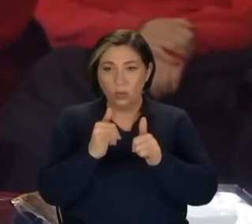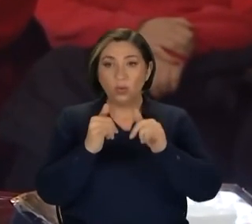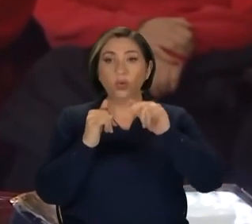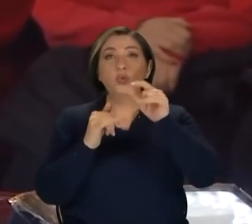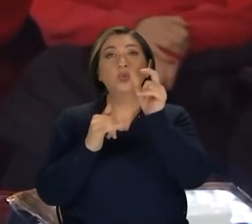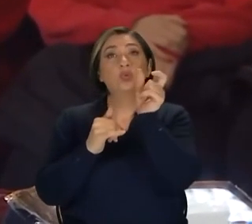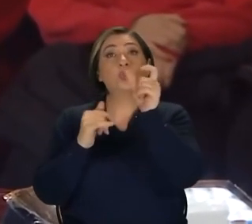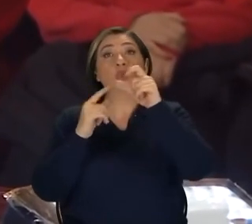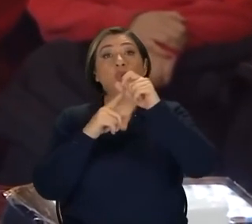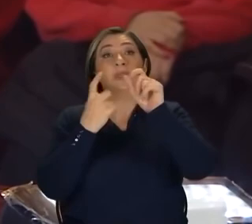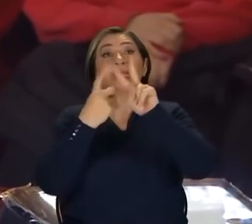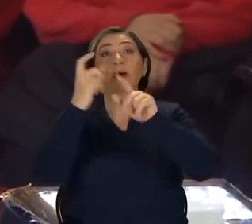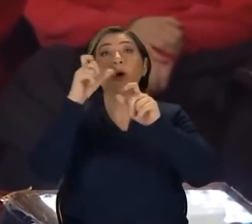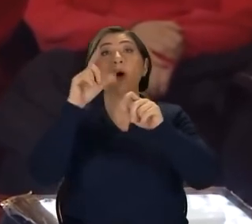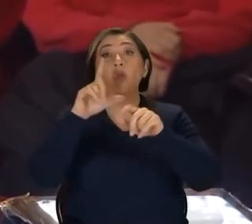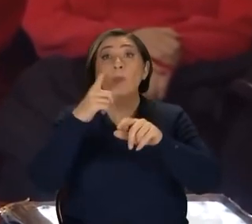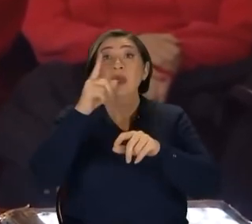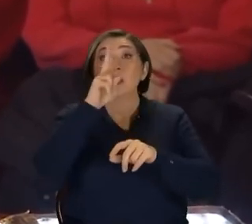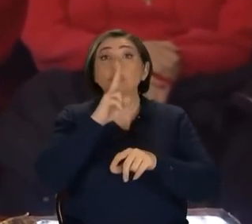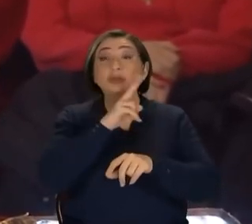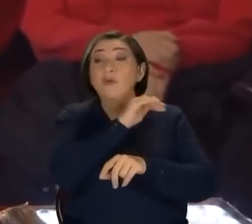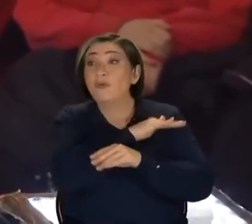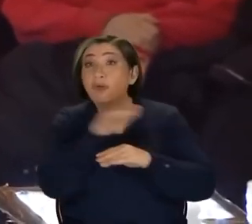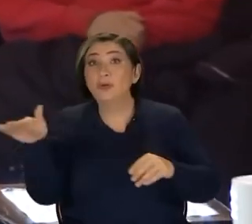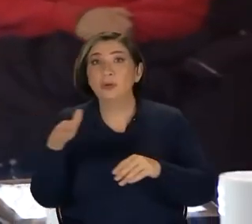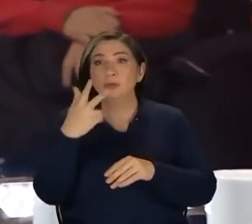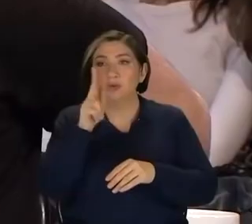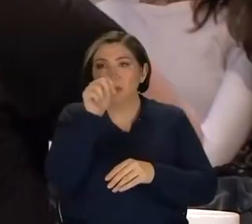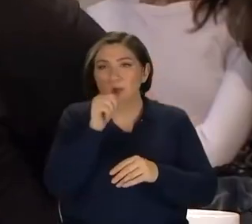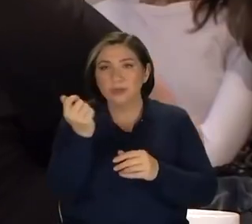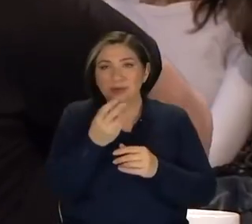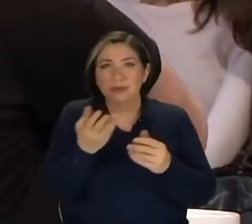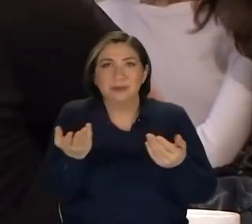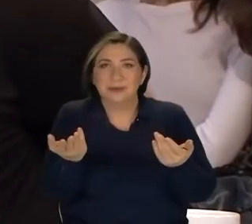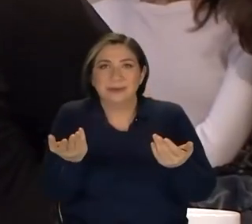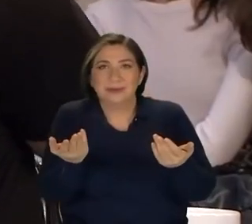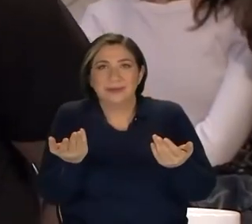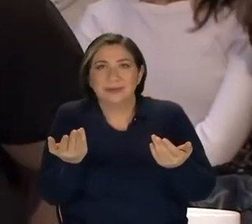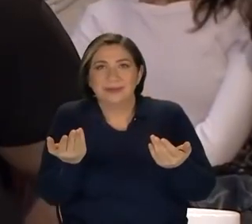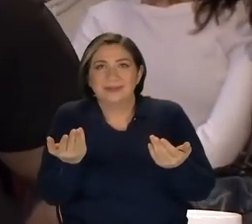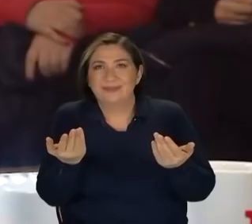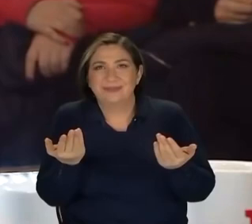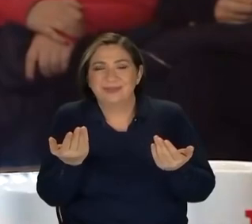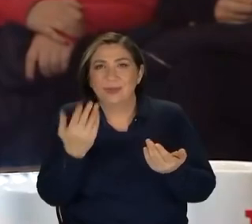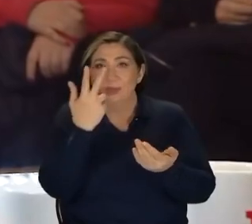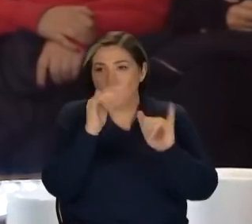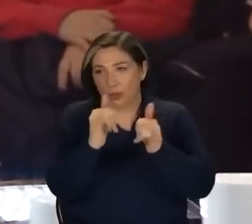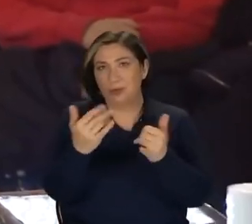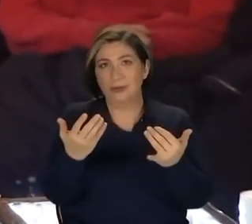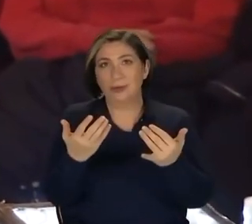Unicall 1200 kişilik. Fulldü. Tamam 3600 kişi yapıyor. Eyvallah. Yani 3